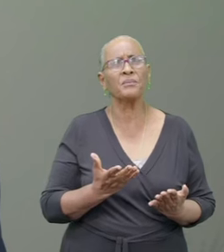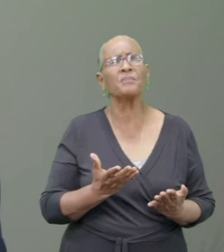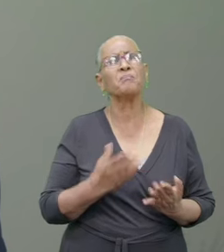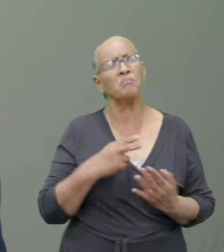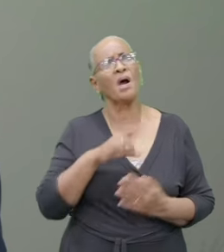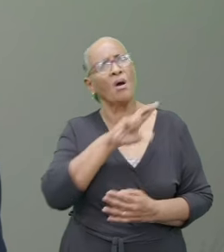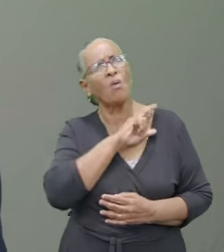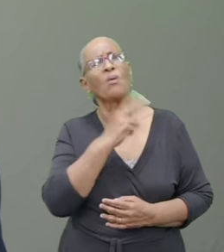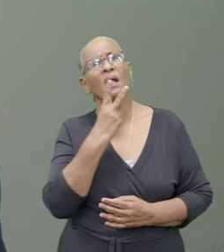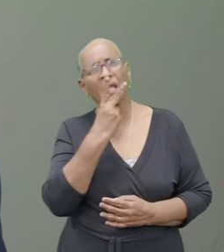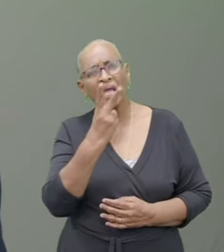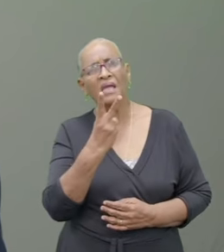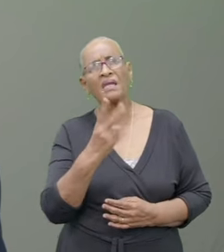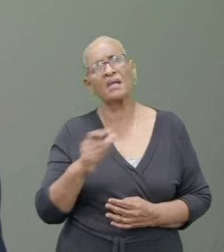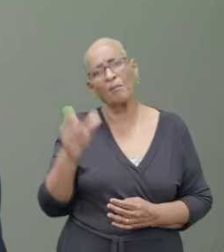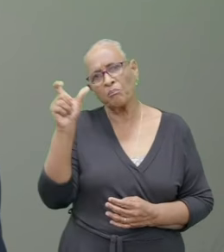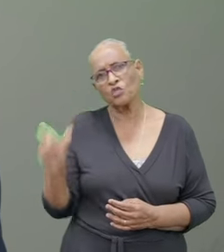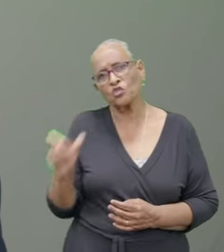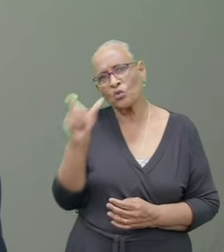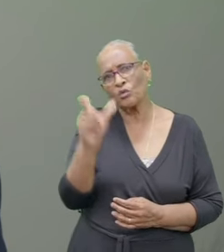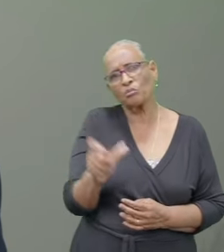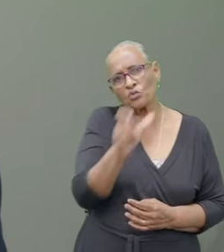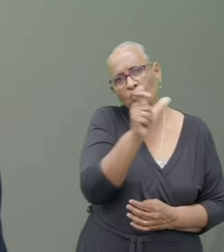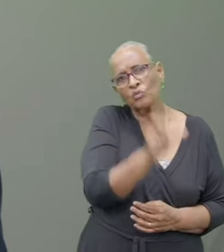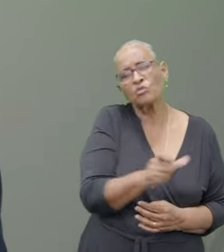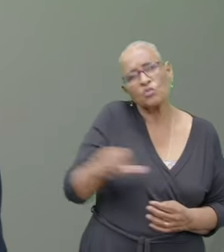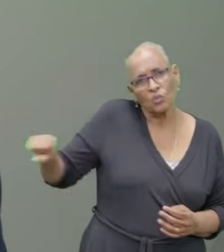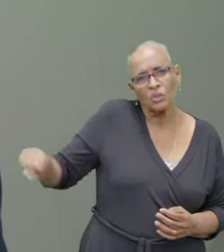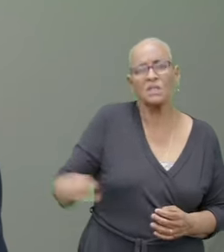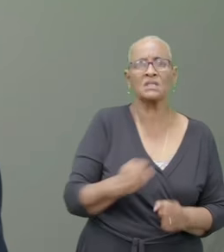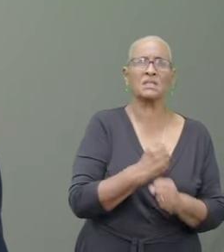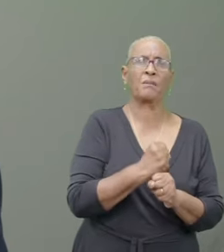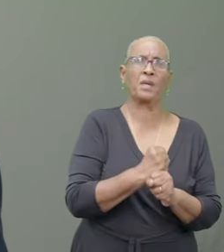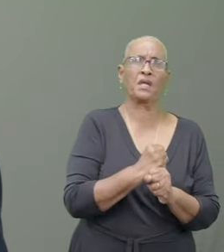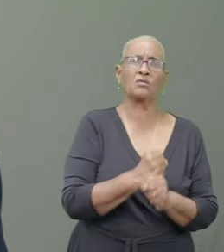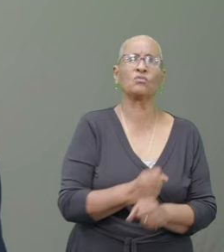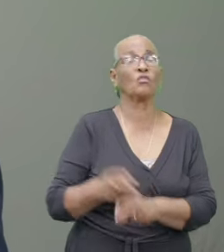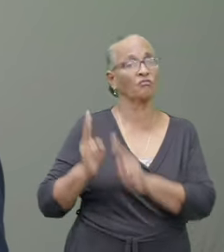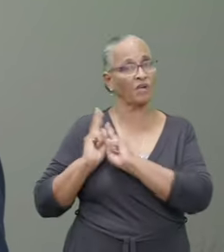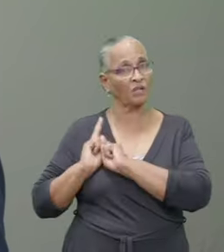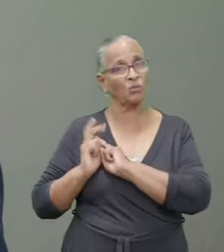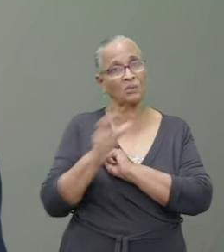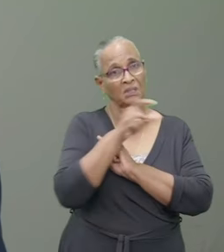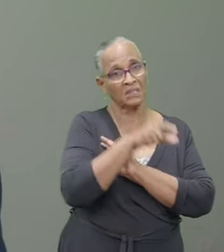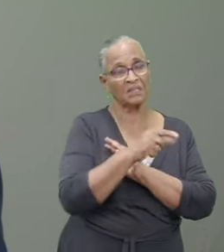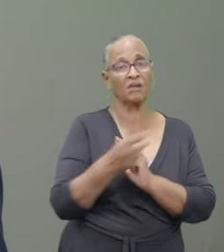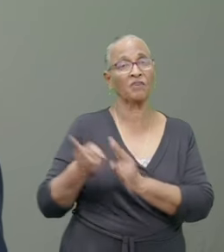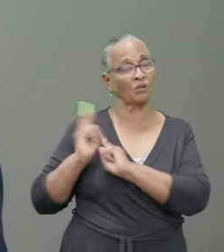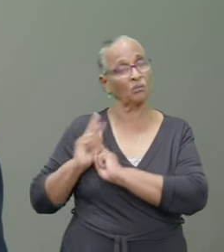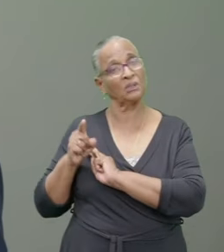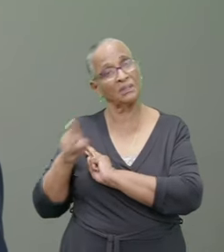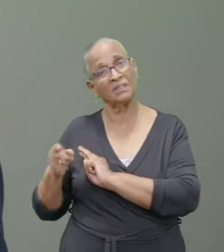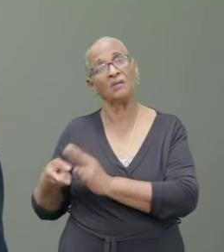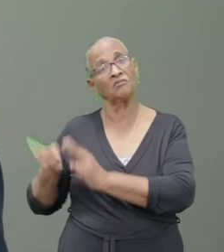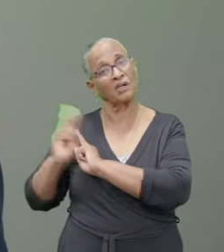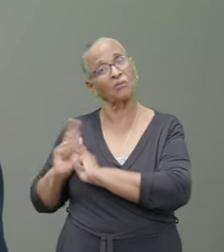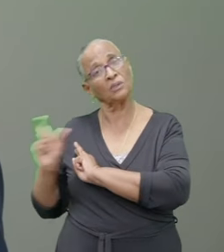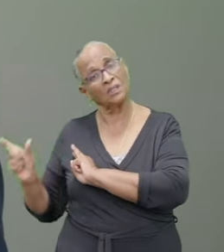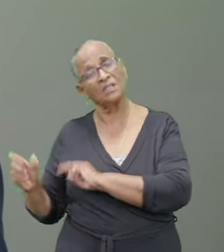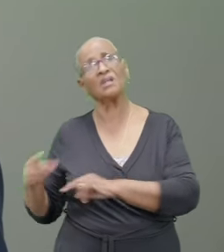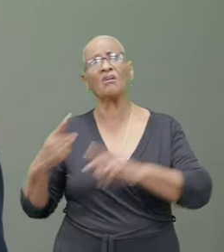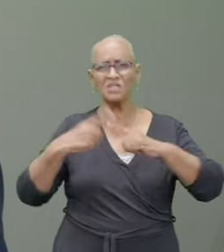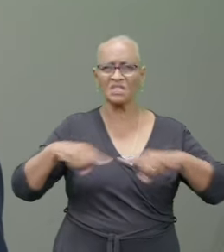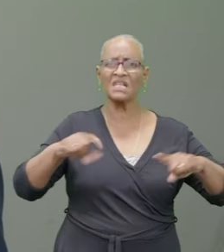kijken, er zijn gedelegeerde verantwoordelijkheden, er zijn verantwoordelijkheden bij verschillende zaken, ook directies hebben, ook RVC's